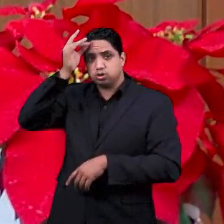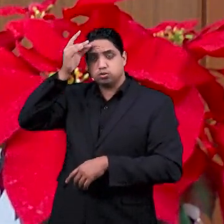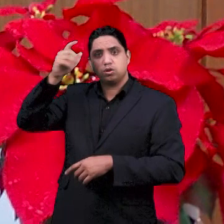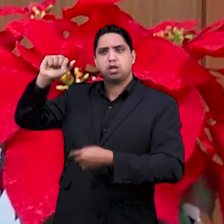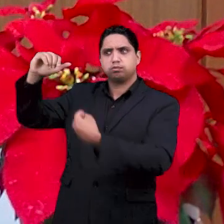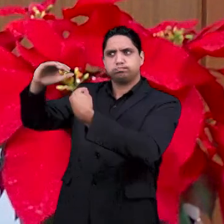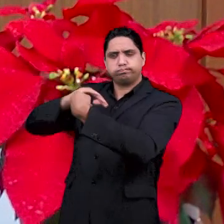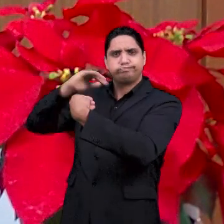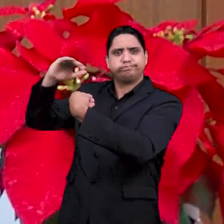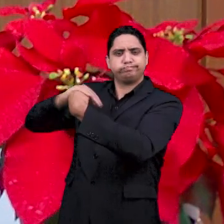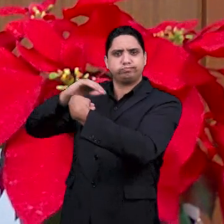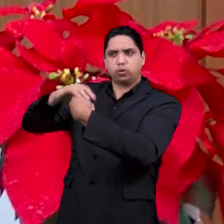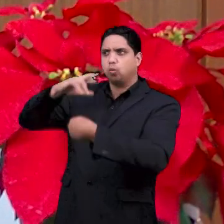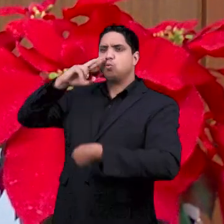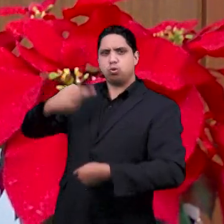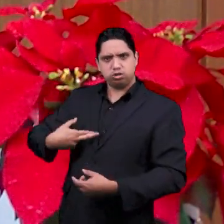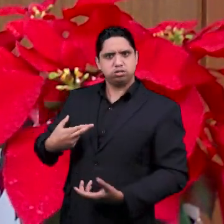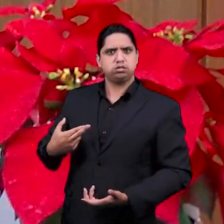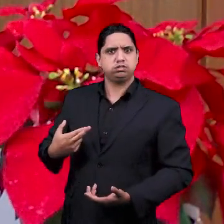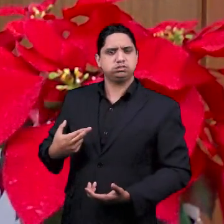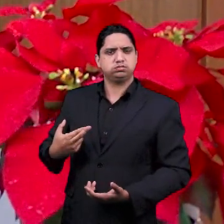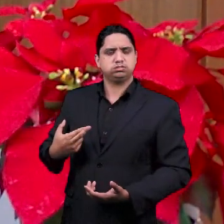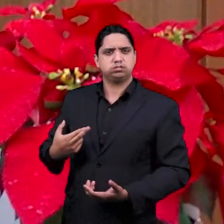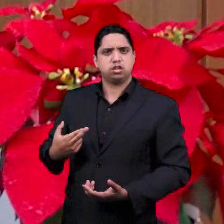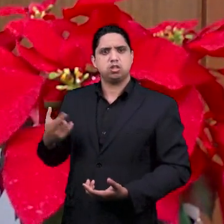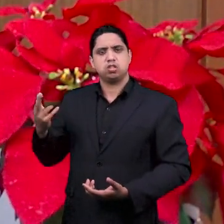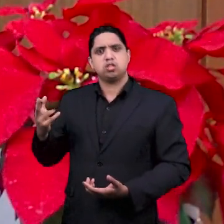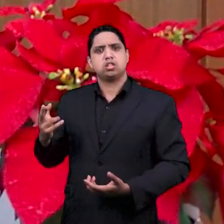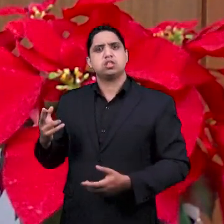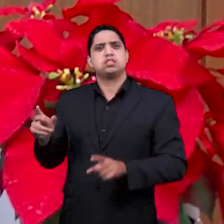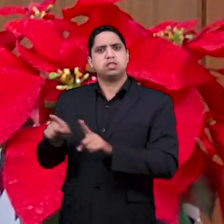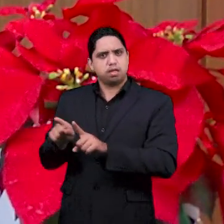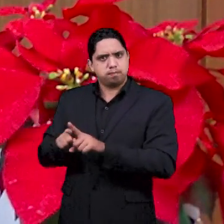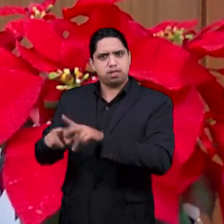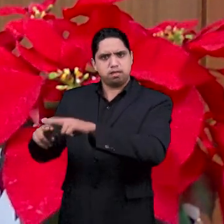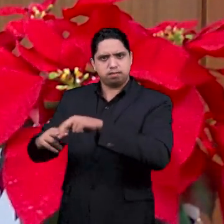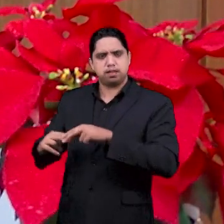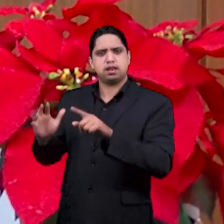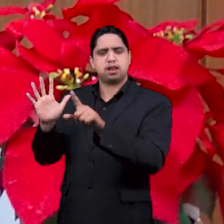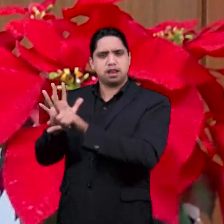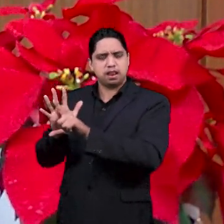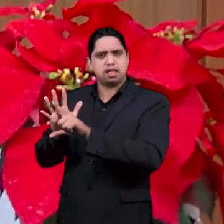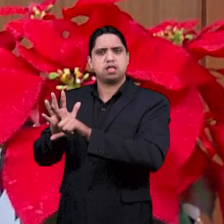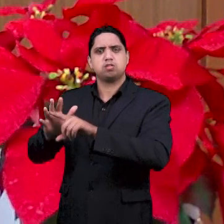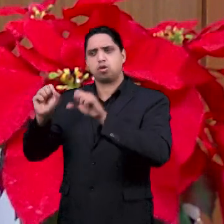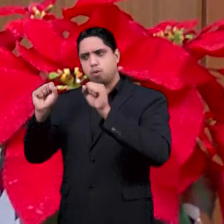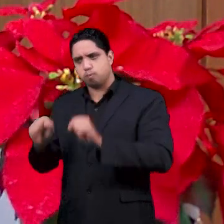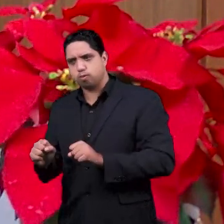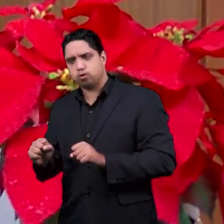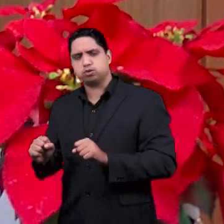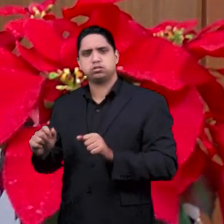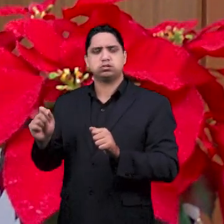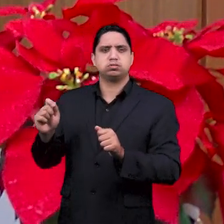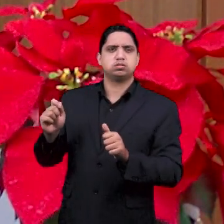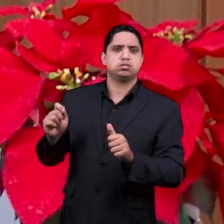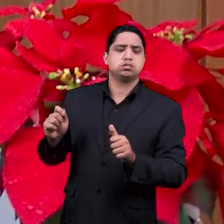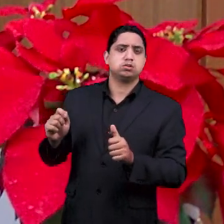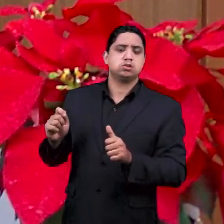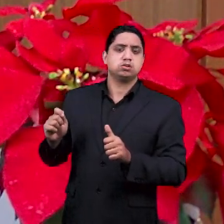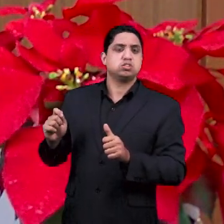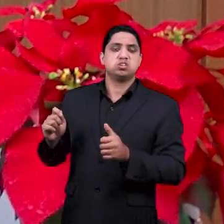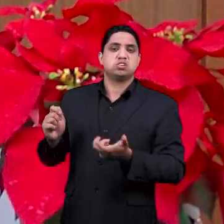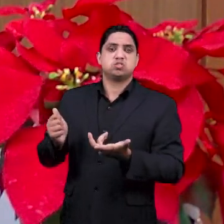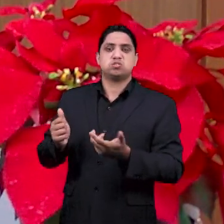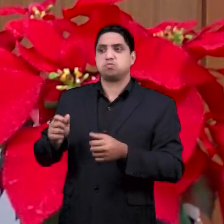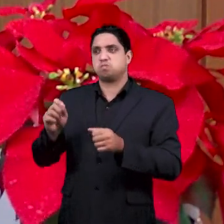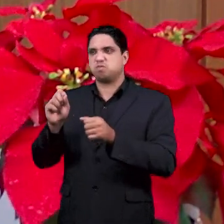Духа Святого, не легализма, не за счет закона, то, что ты можешь менять в любое